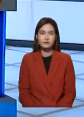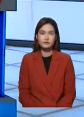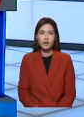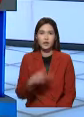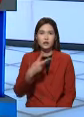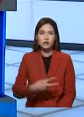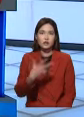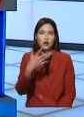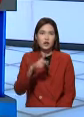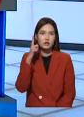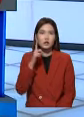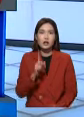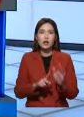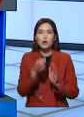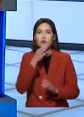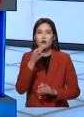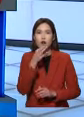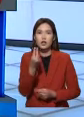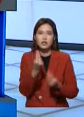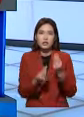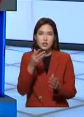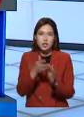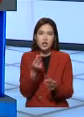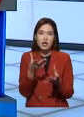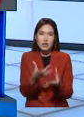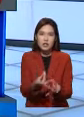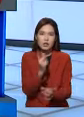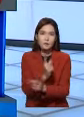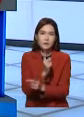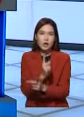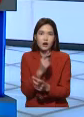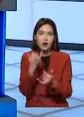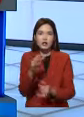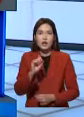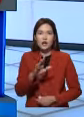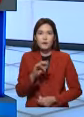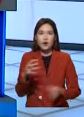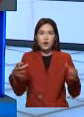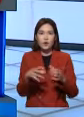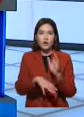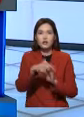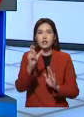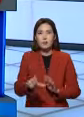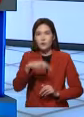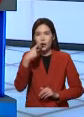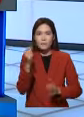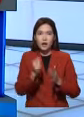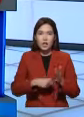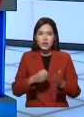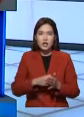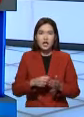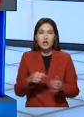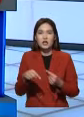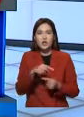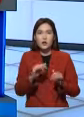Жиырма бес жасқа толмаған азаматтарға құмар ойын ойнауға тыйым салынады. Бұл ұсынысты аманат фракциясының депутаттары айтты. Өйткені бұл нарық